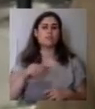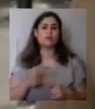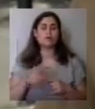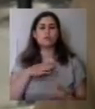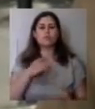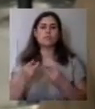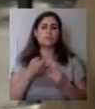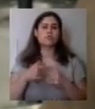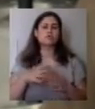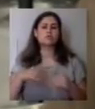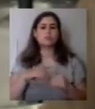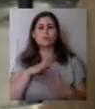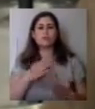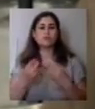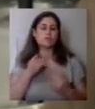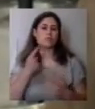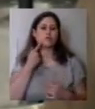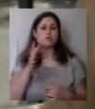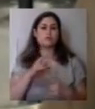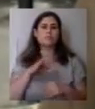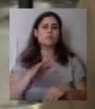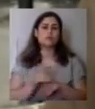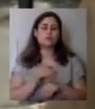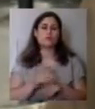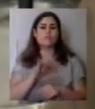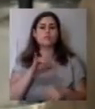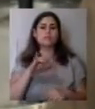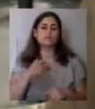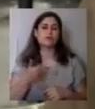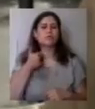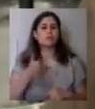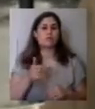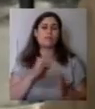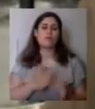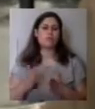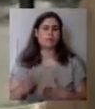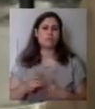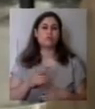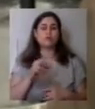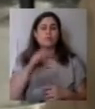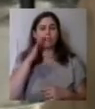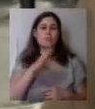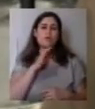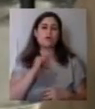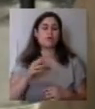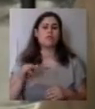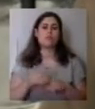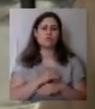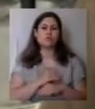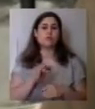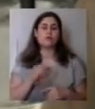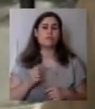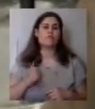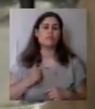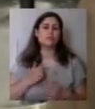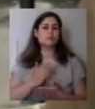спілкувалися з родинами, общались постійно. Був добрий, відзивчивий, гарний, порядочний. Як батька, як муж, як